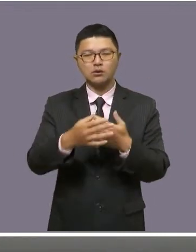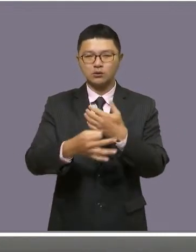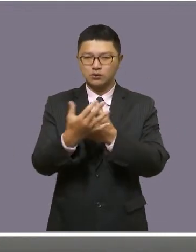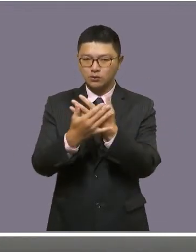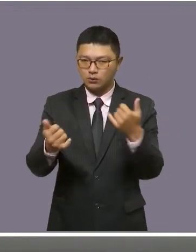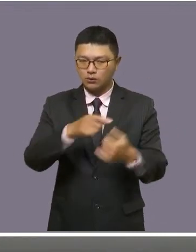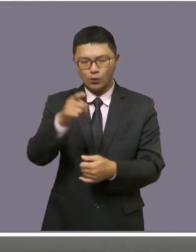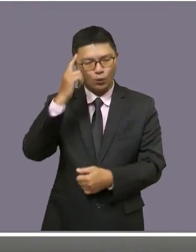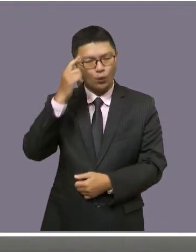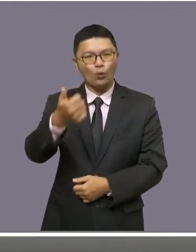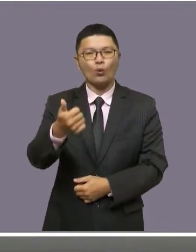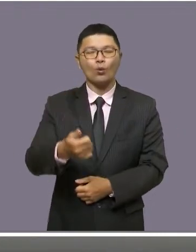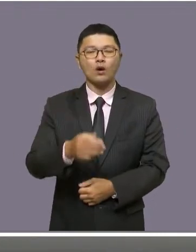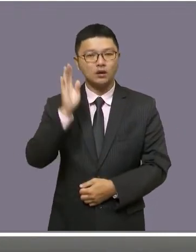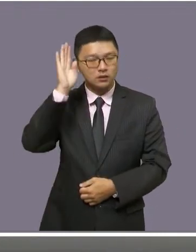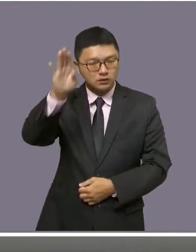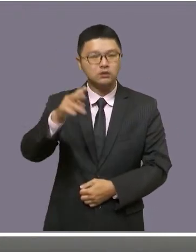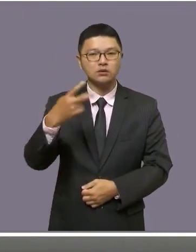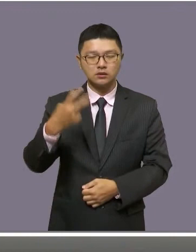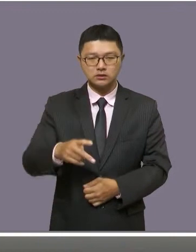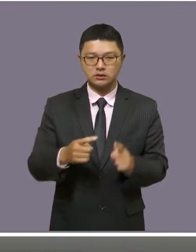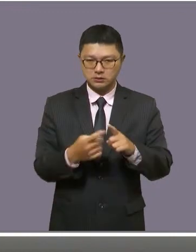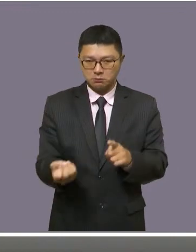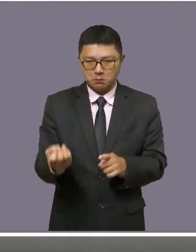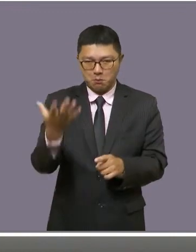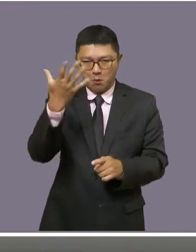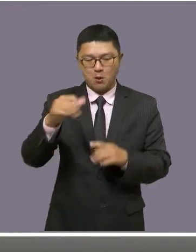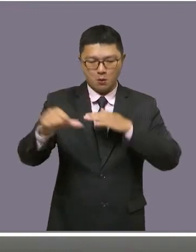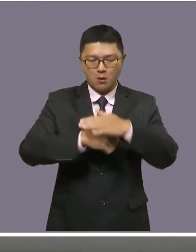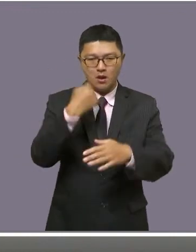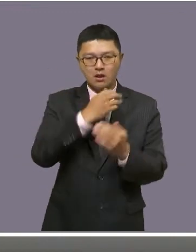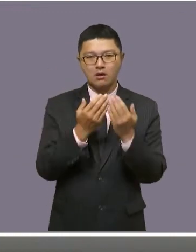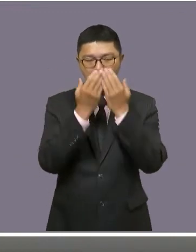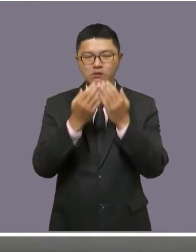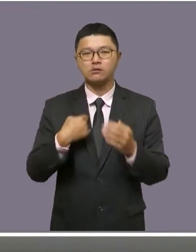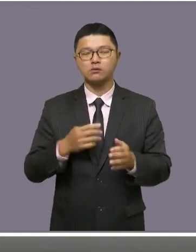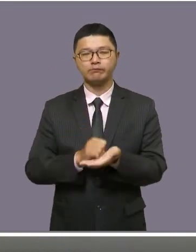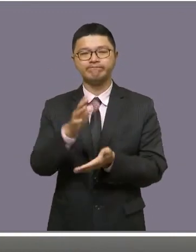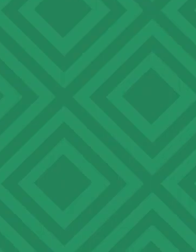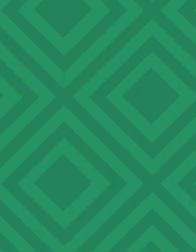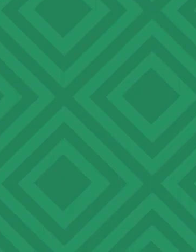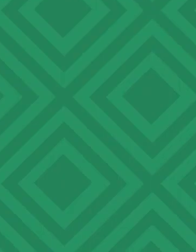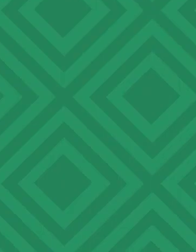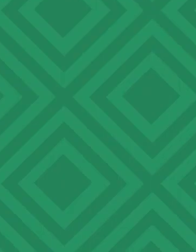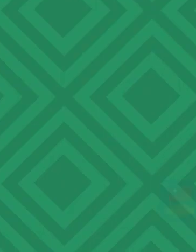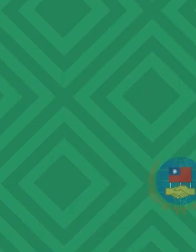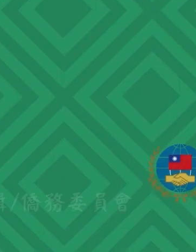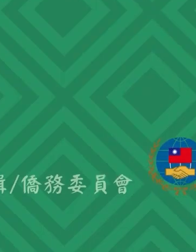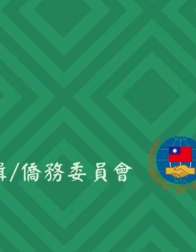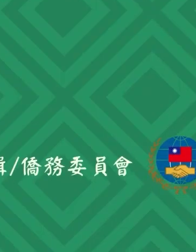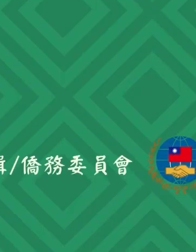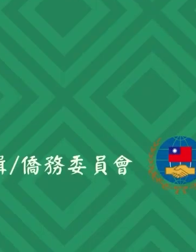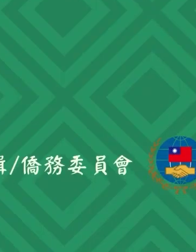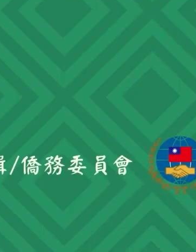信未来也会有更多的侨生同学来到台湾念书。以上是侨委会的简报，谢谢。